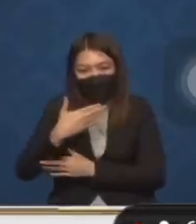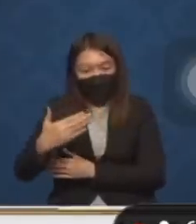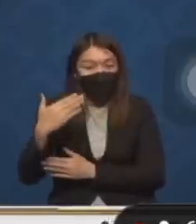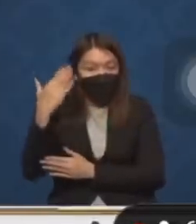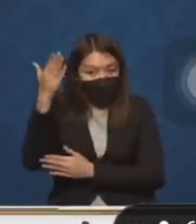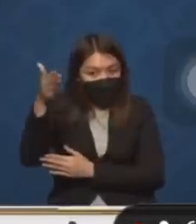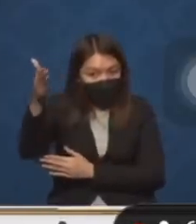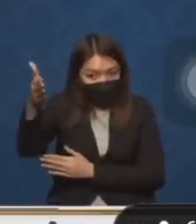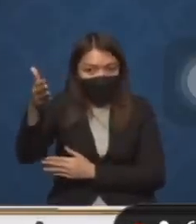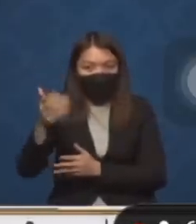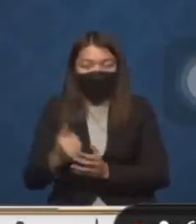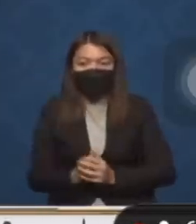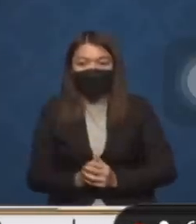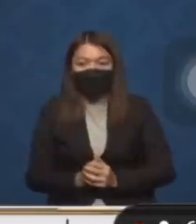าน